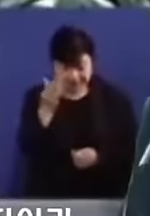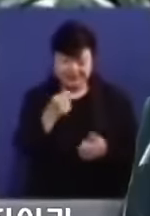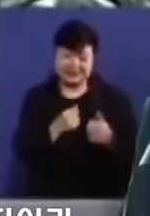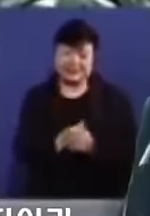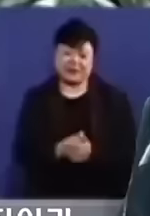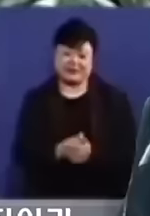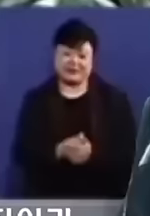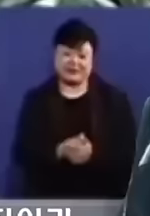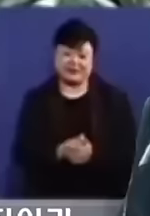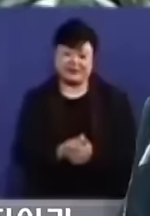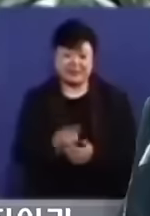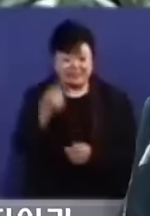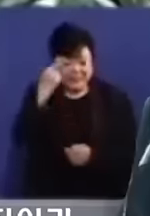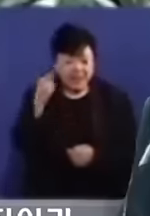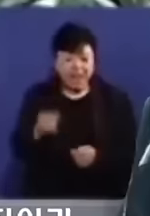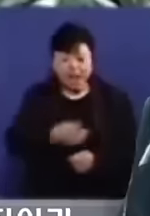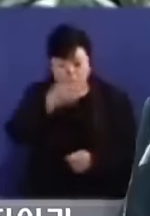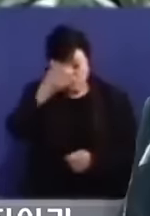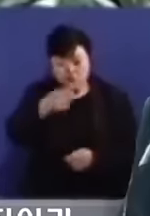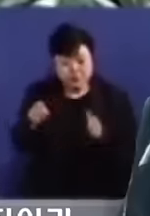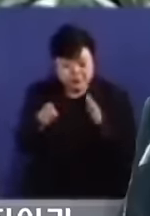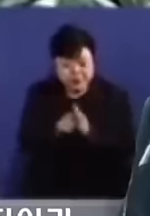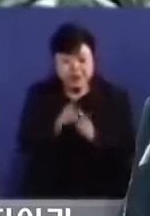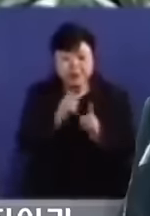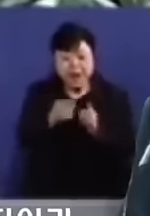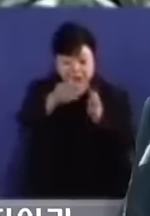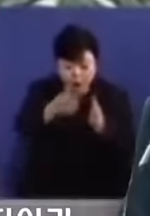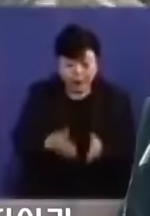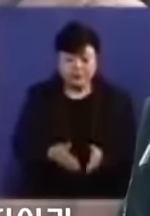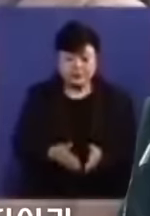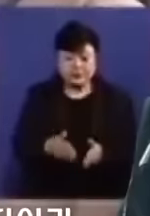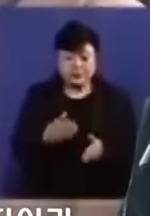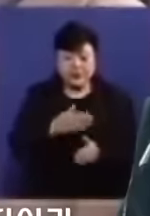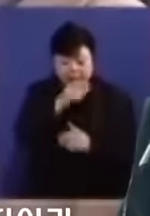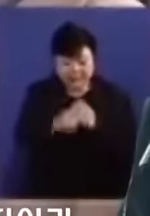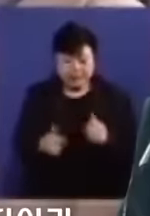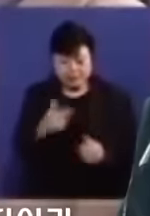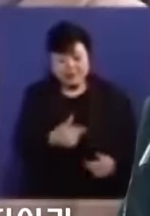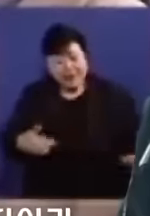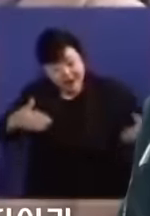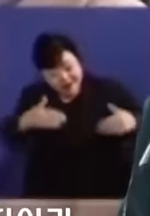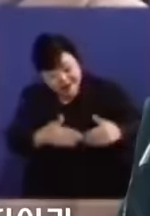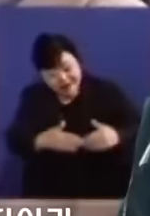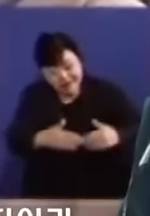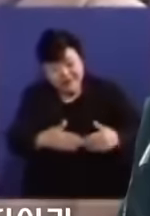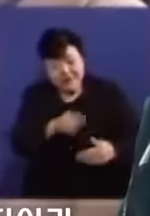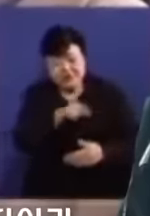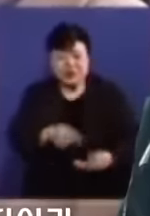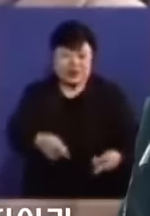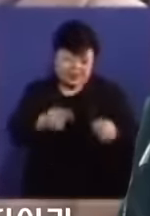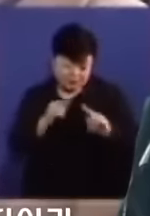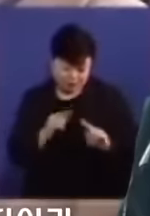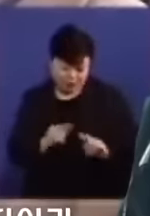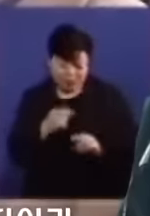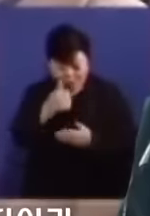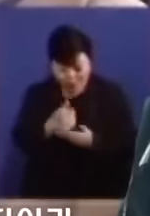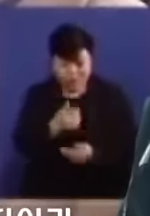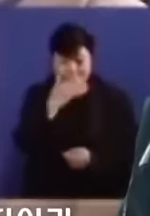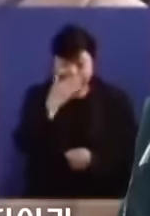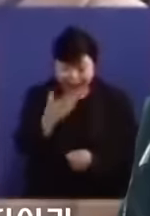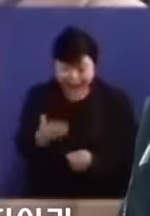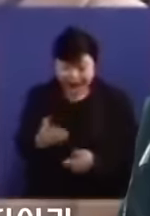그러므로 생각과 꿈과 믿음과 말을 통해서 내가 하나님 품에 안기고 하나님을 내 속에 들어 모실 수가